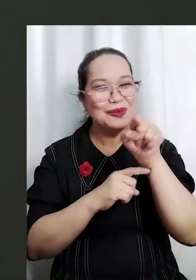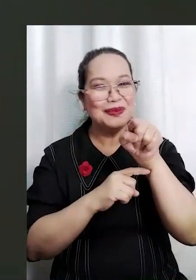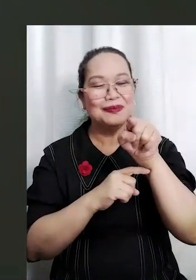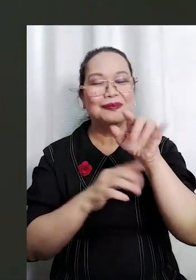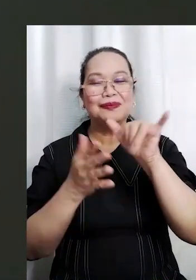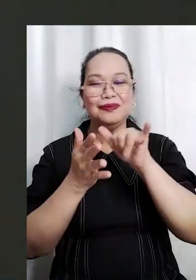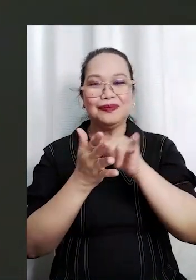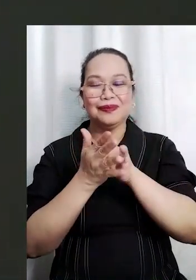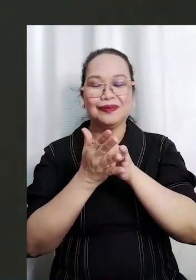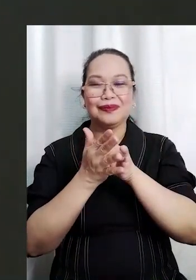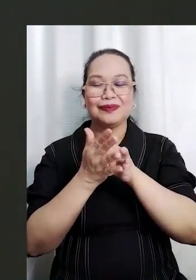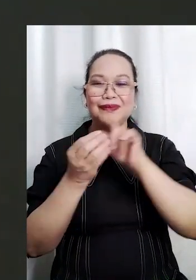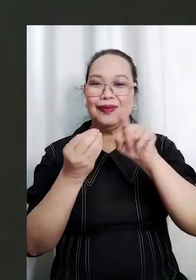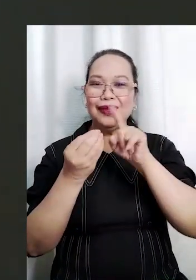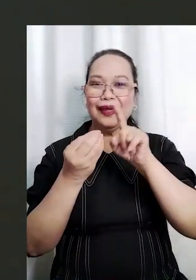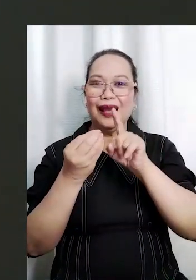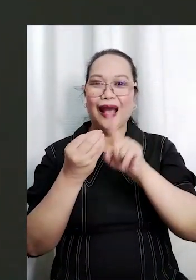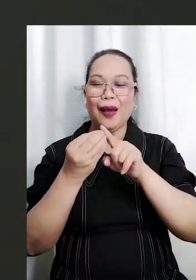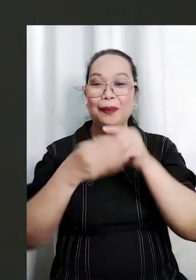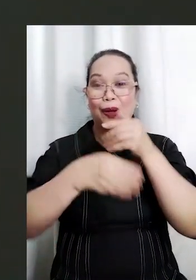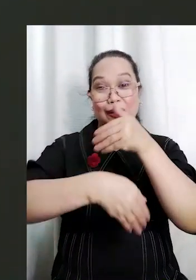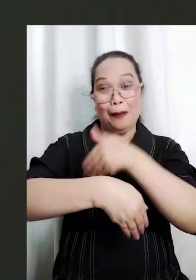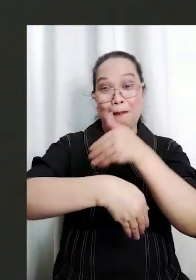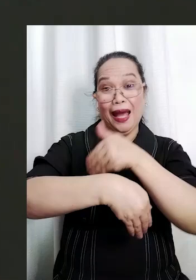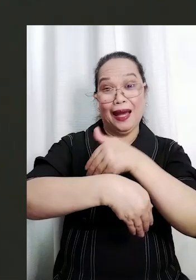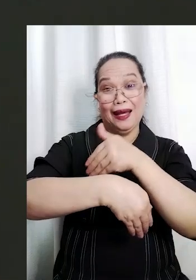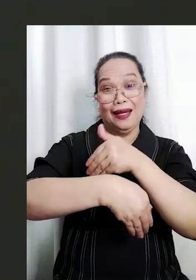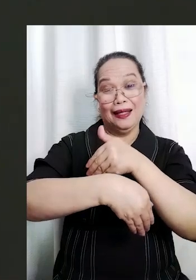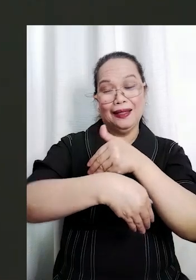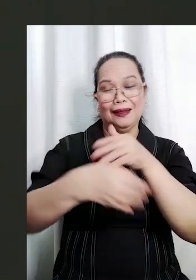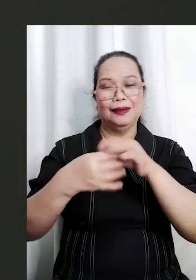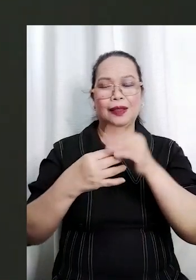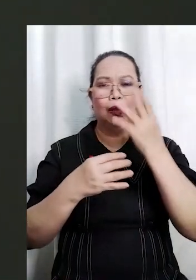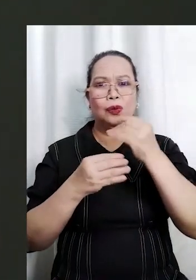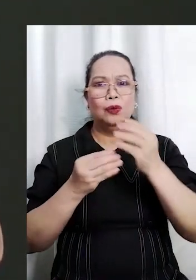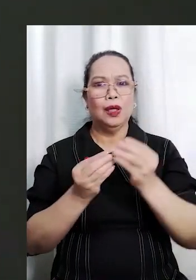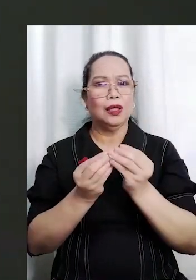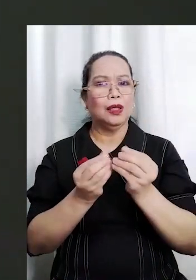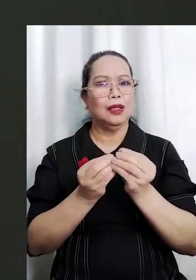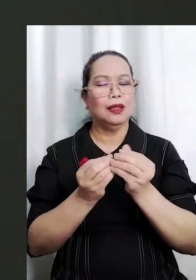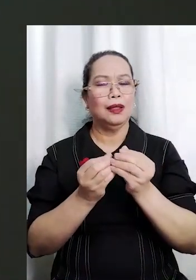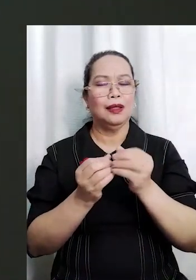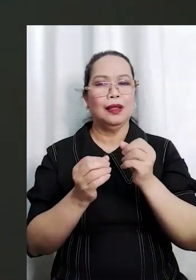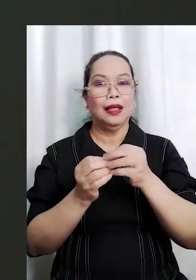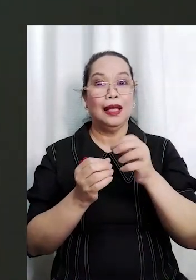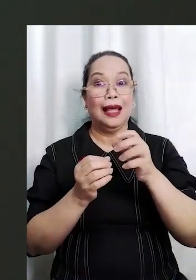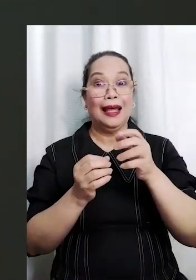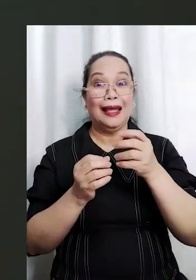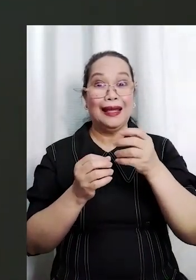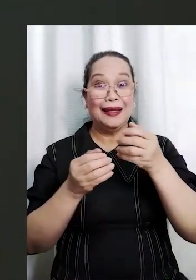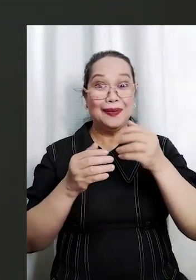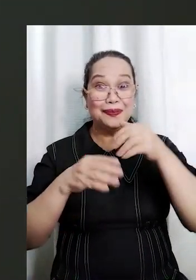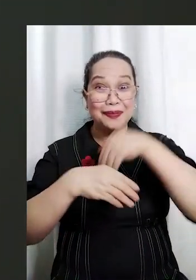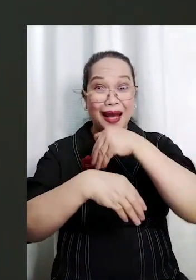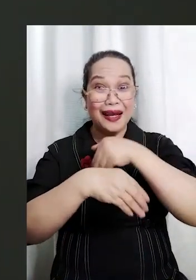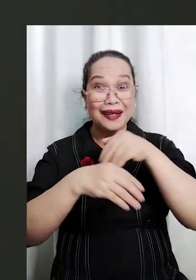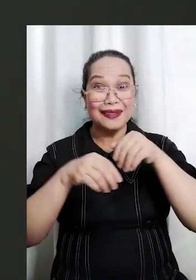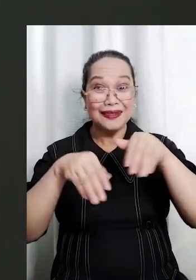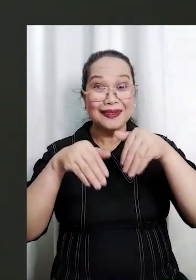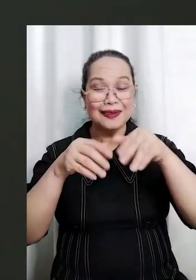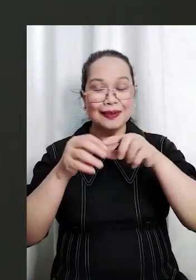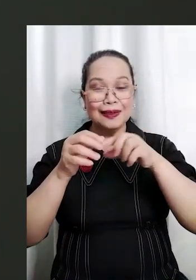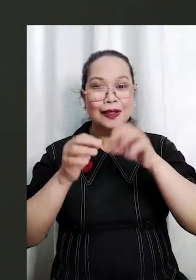na yung patungkol sa bank teller, ano? Bakit ang galing-galing ng isang teller sa bangko